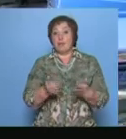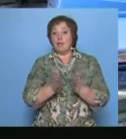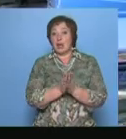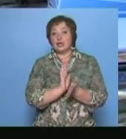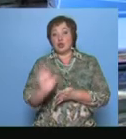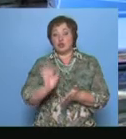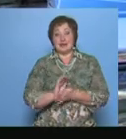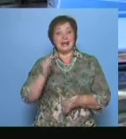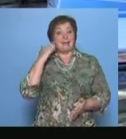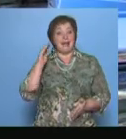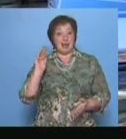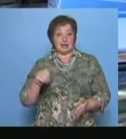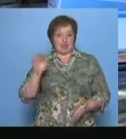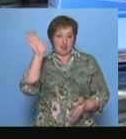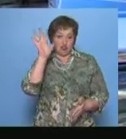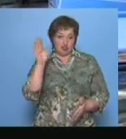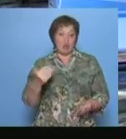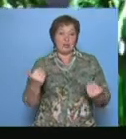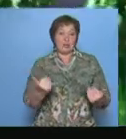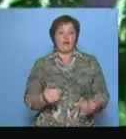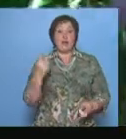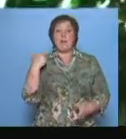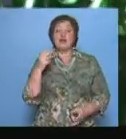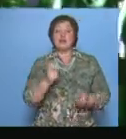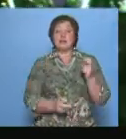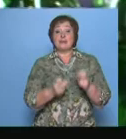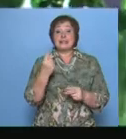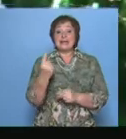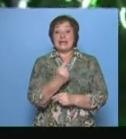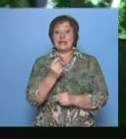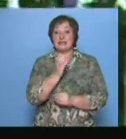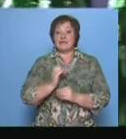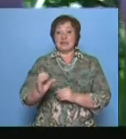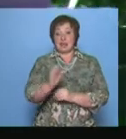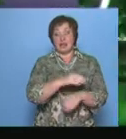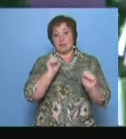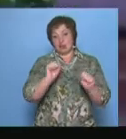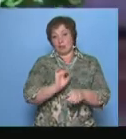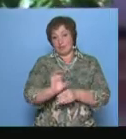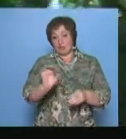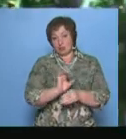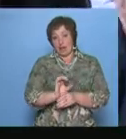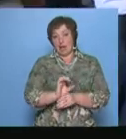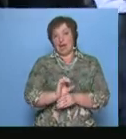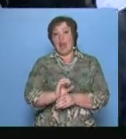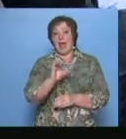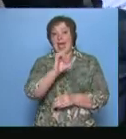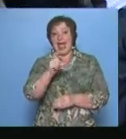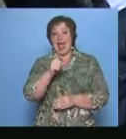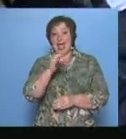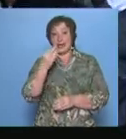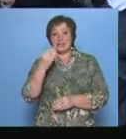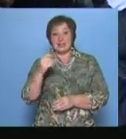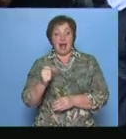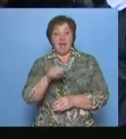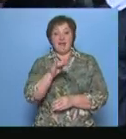и Башкирию. Сегодня можгинское предприятие единственное в стране, способно выпускать стекло марки «Экстра Флинт». И, как говорят